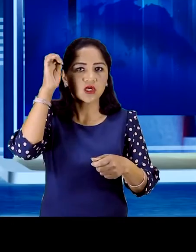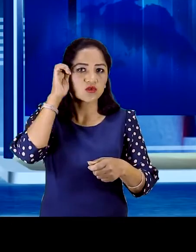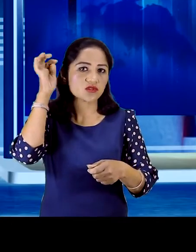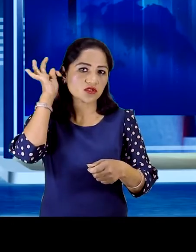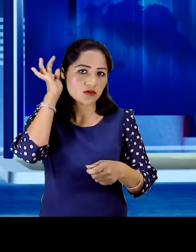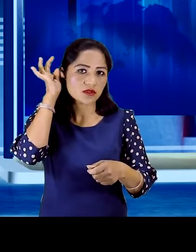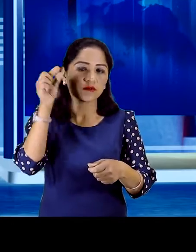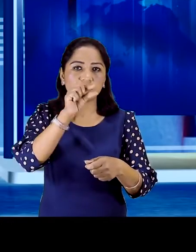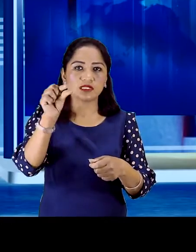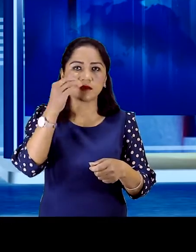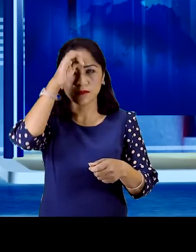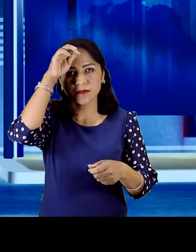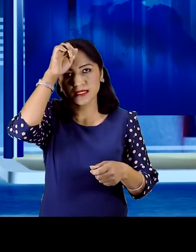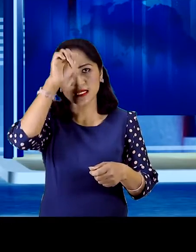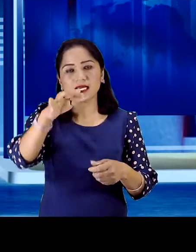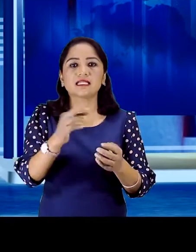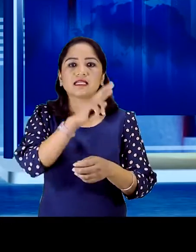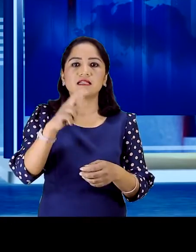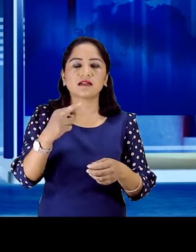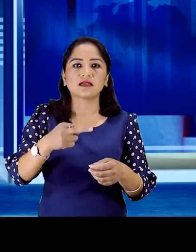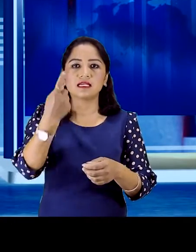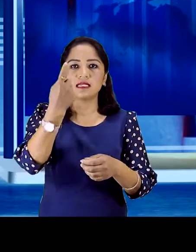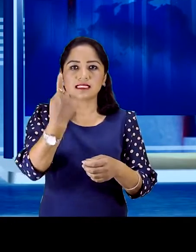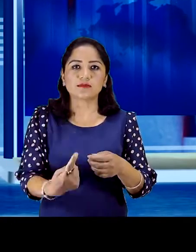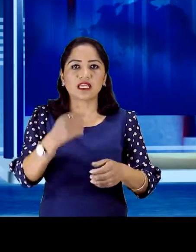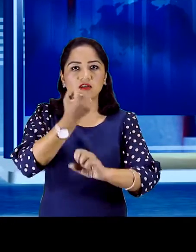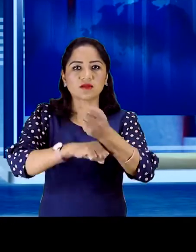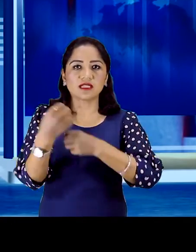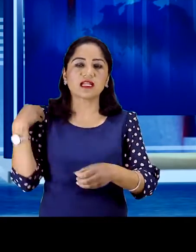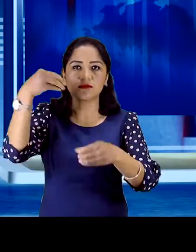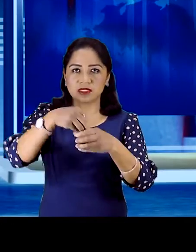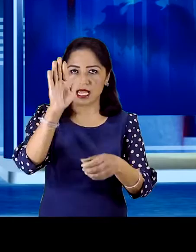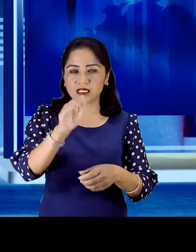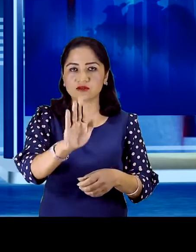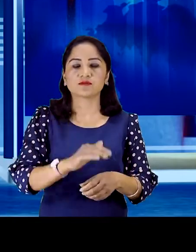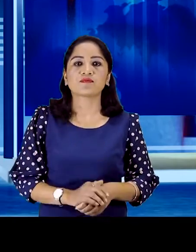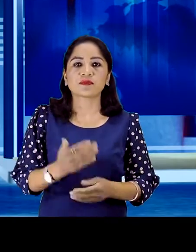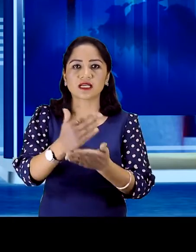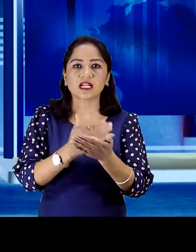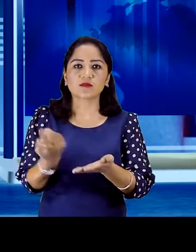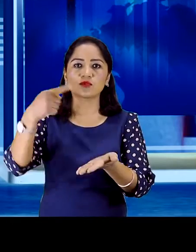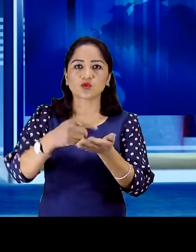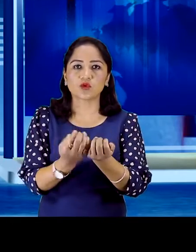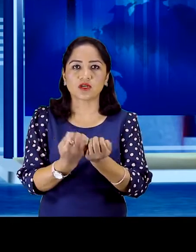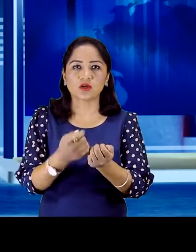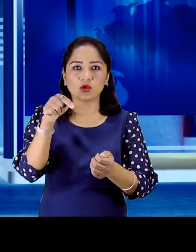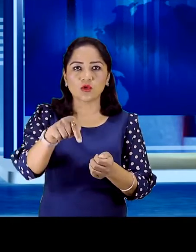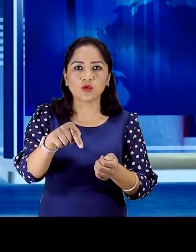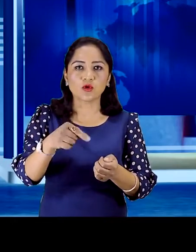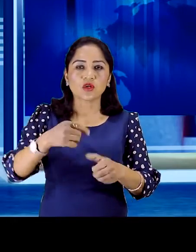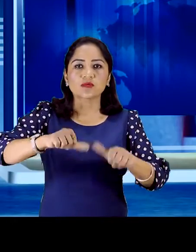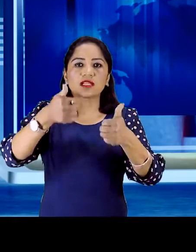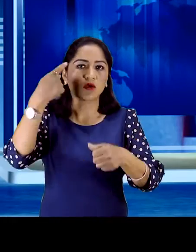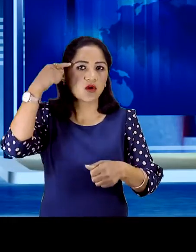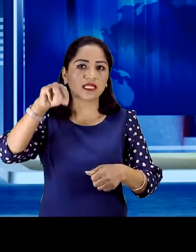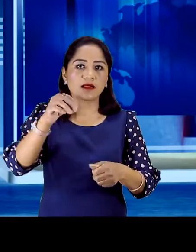दर्शुक्रिंद नमस्कार अपांग ताको विश्यमा जानकारी रा साप्ताही गतिवीतिले रा उपस्तित भये काछू। कारिक्रम सुरुआत